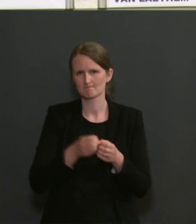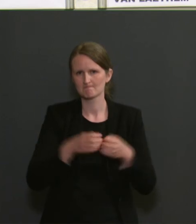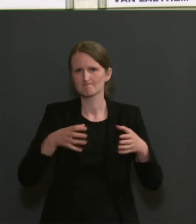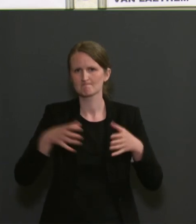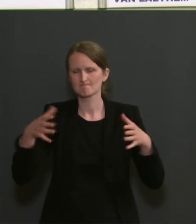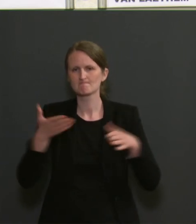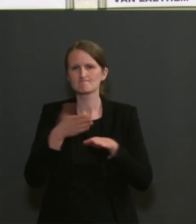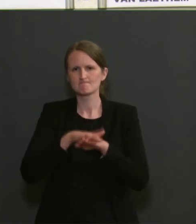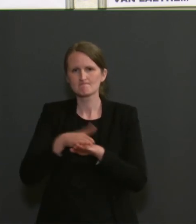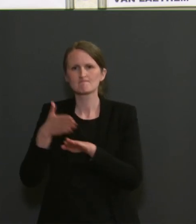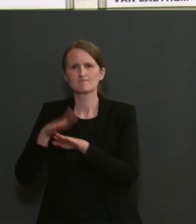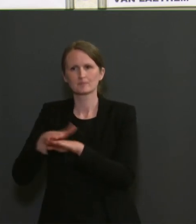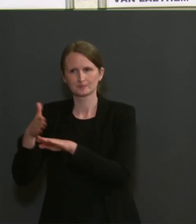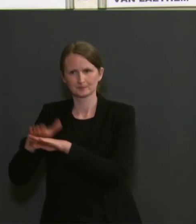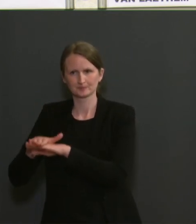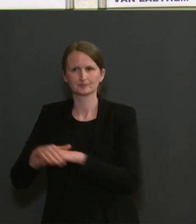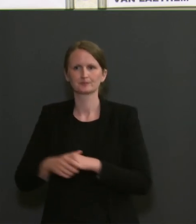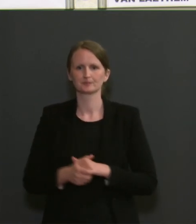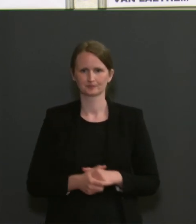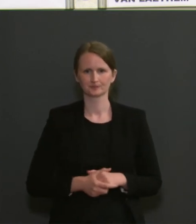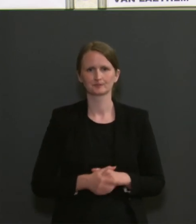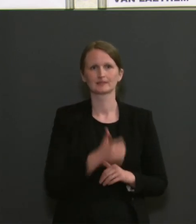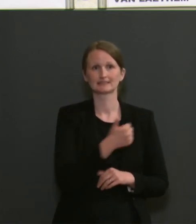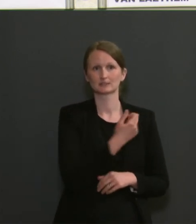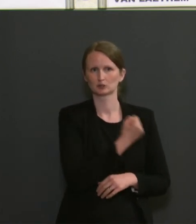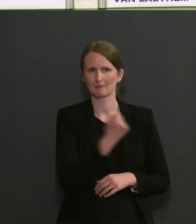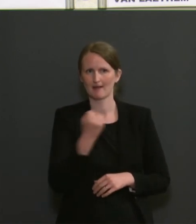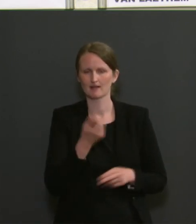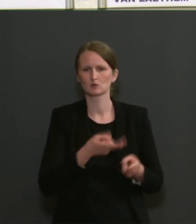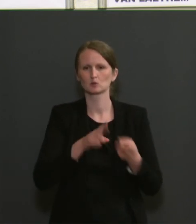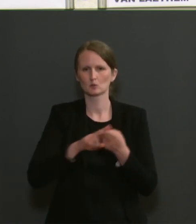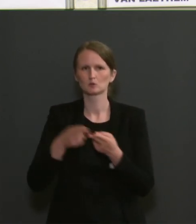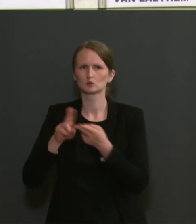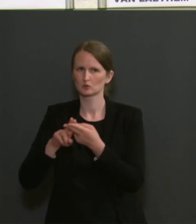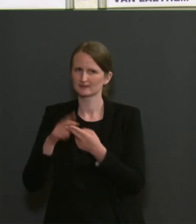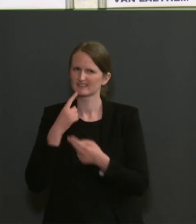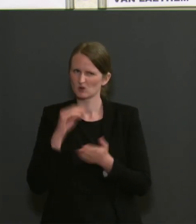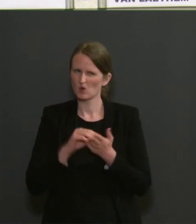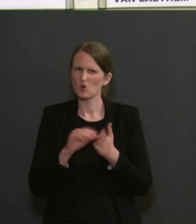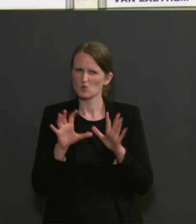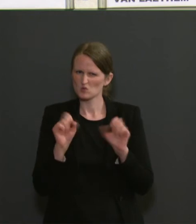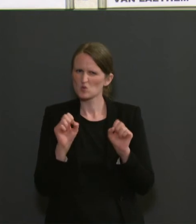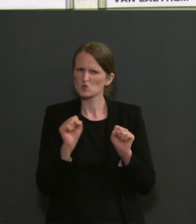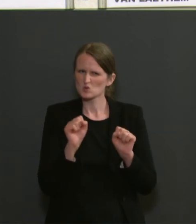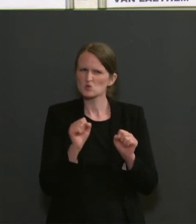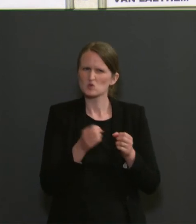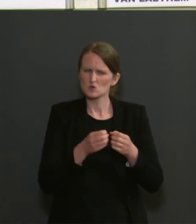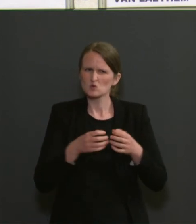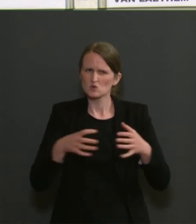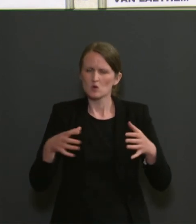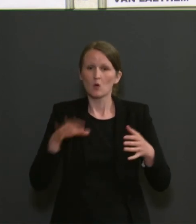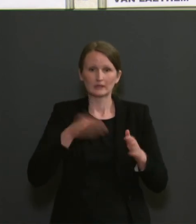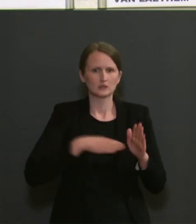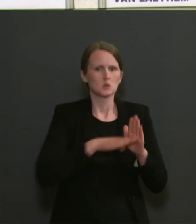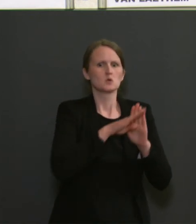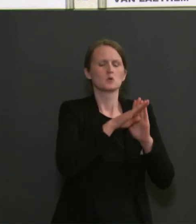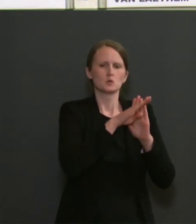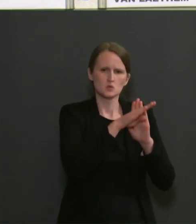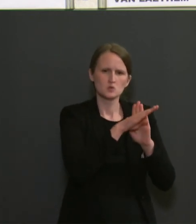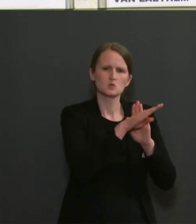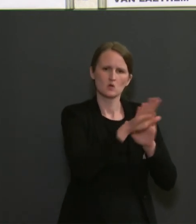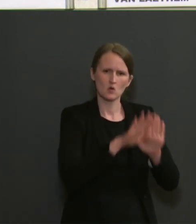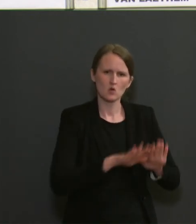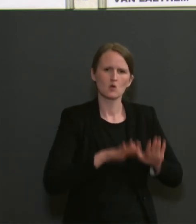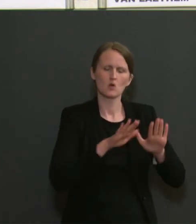mais c'est un ralentissement par rapport à ce qu'on observait encore il y a quelques jours. Ce lundi 2